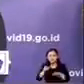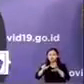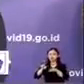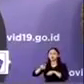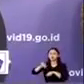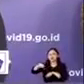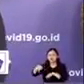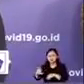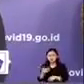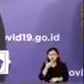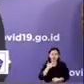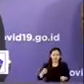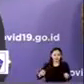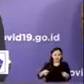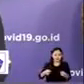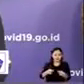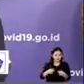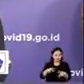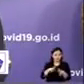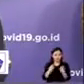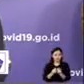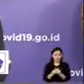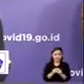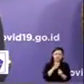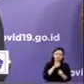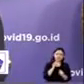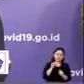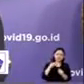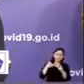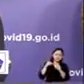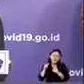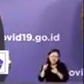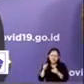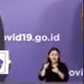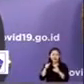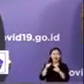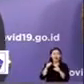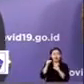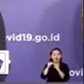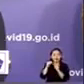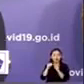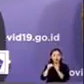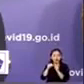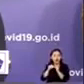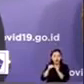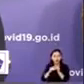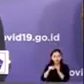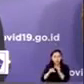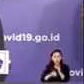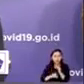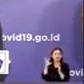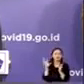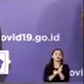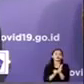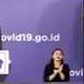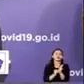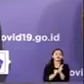dari yang jumlahnya ratusan ribu maka di sini sudah menjadi antitected